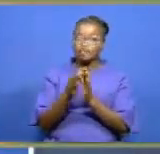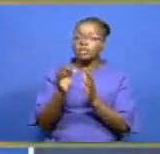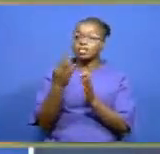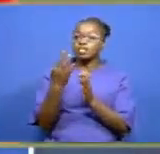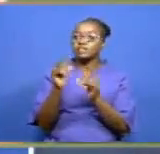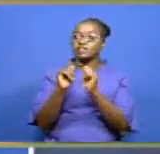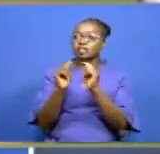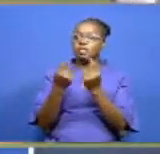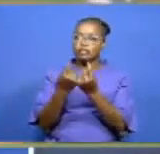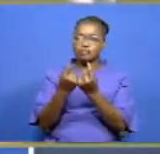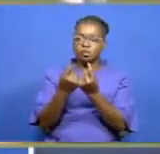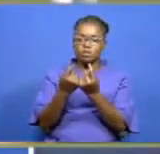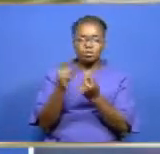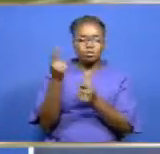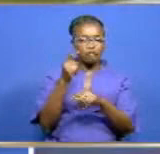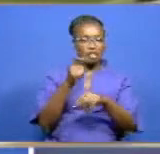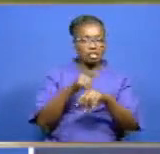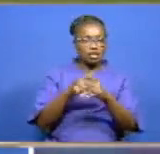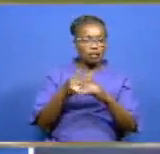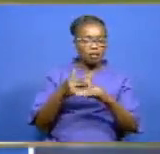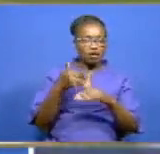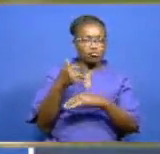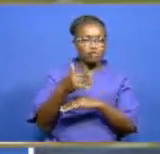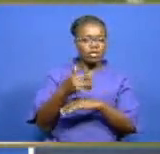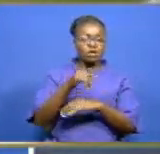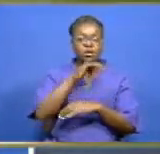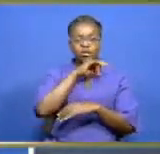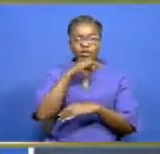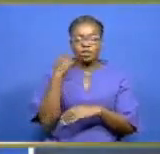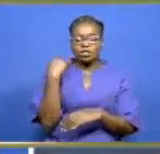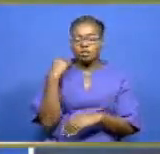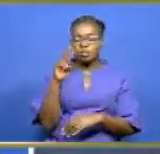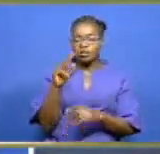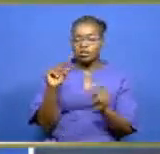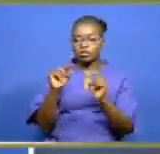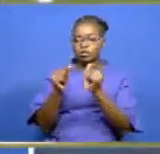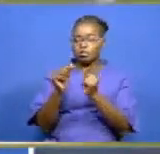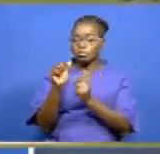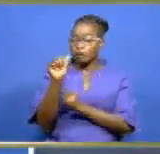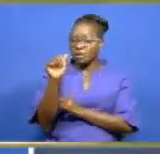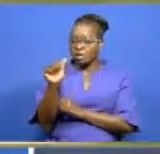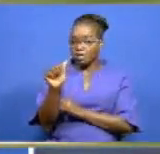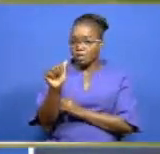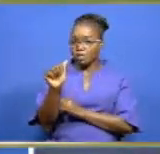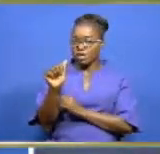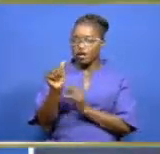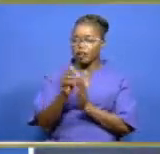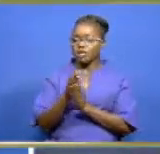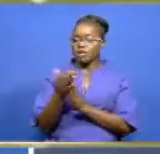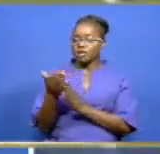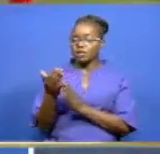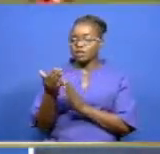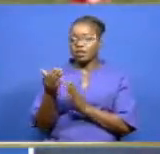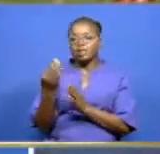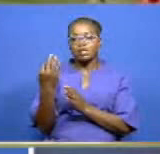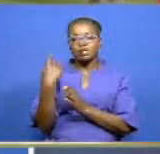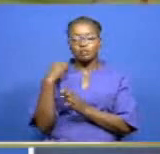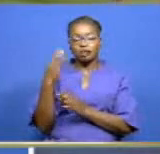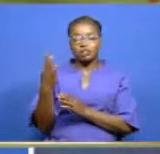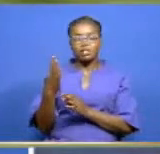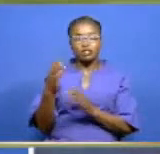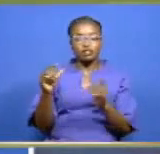zikichuana mashindanoni kwa mara ya kwanza baada ya Uganda kumaliza ya pili kundini A, na hiyo Tunisia ikamaliza ya tatu kundini B.